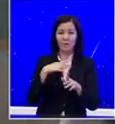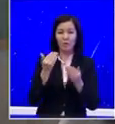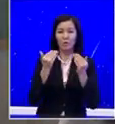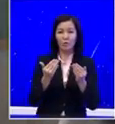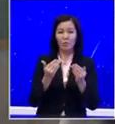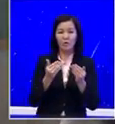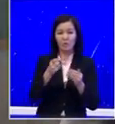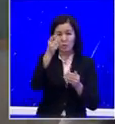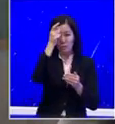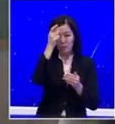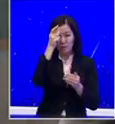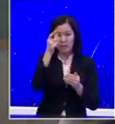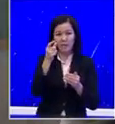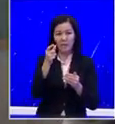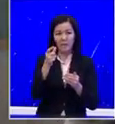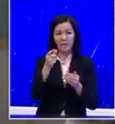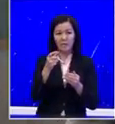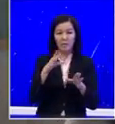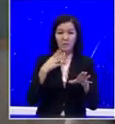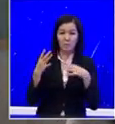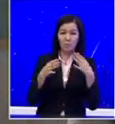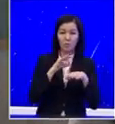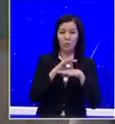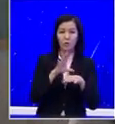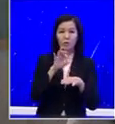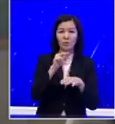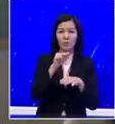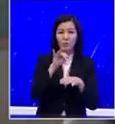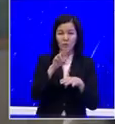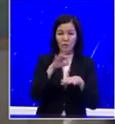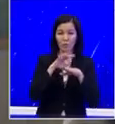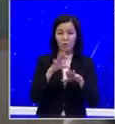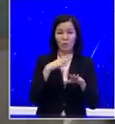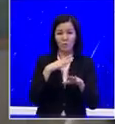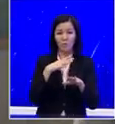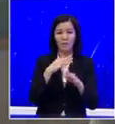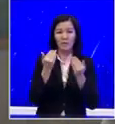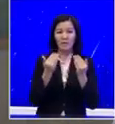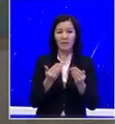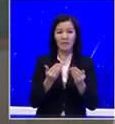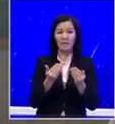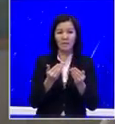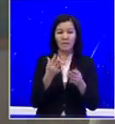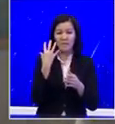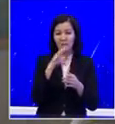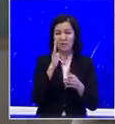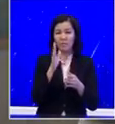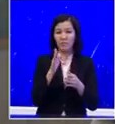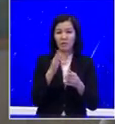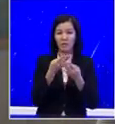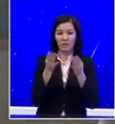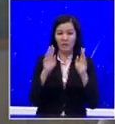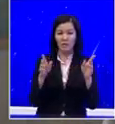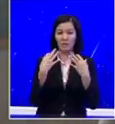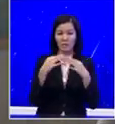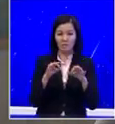Қазір Турцияда сбор жақсы өтті бізде, Сочида жақсы өтті. Сол. Енді қазір ыстық болса, жазда карантинде ашса,